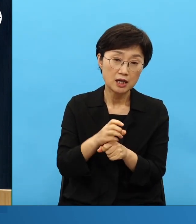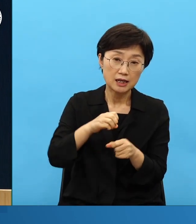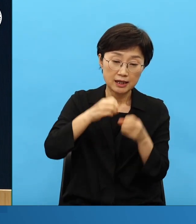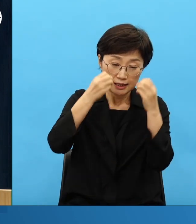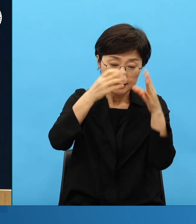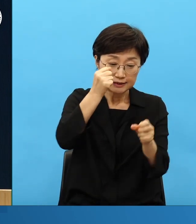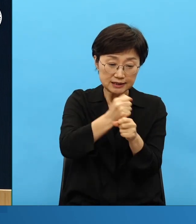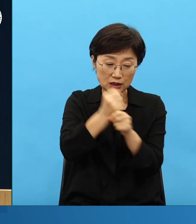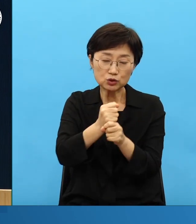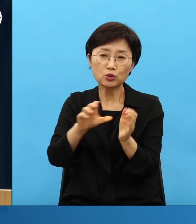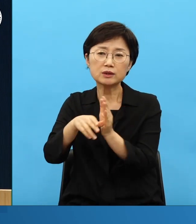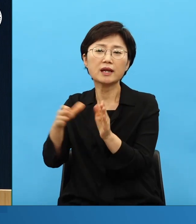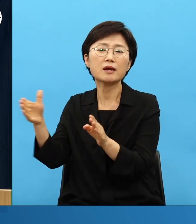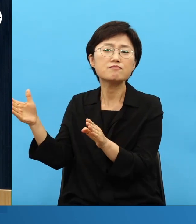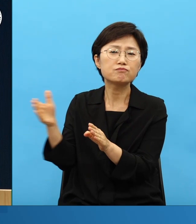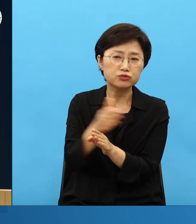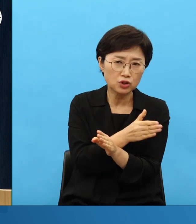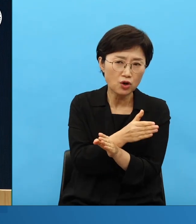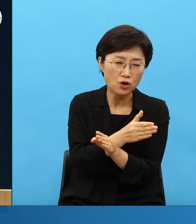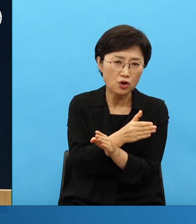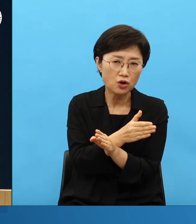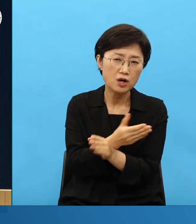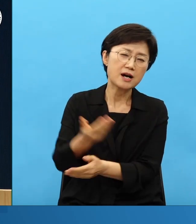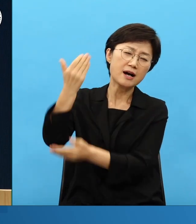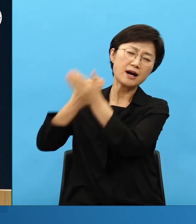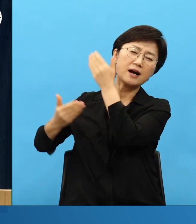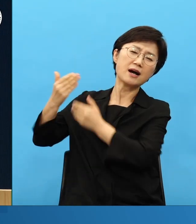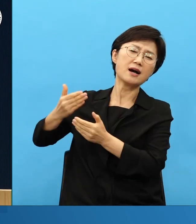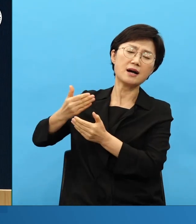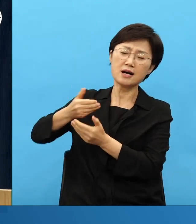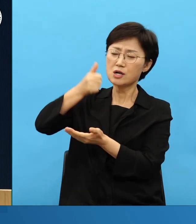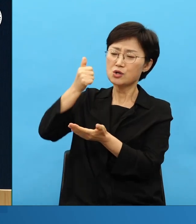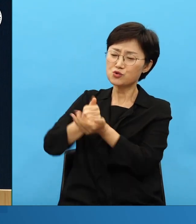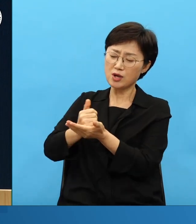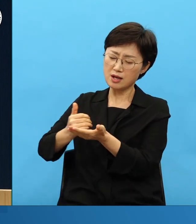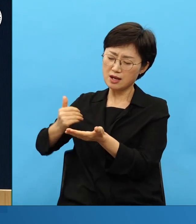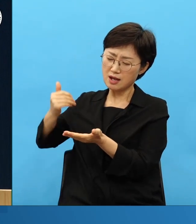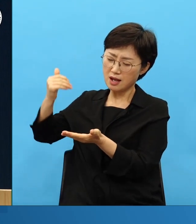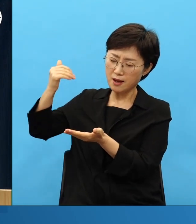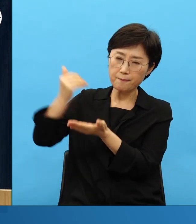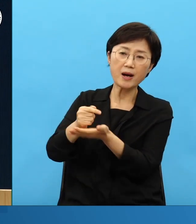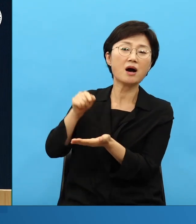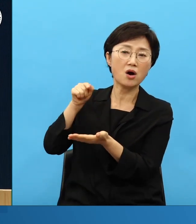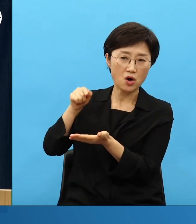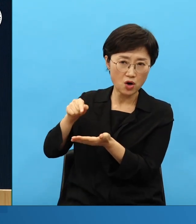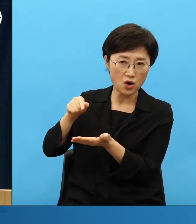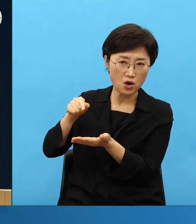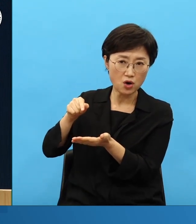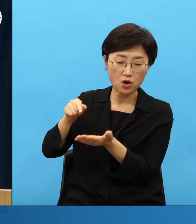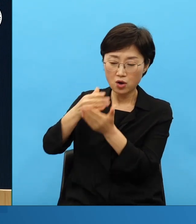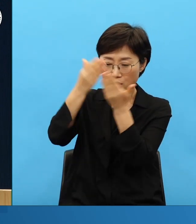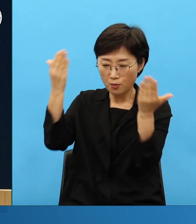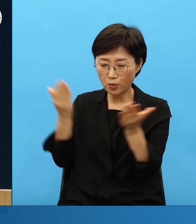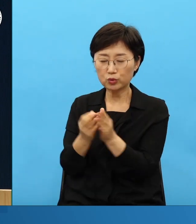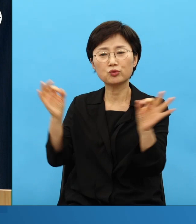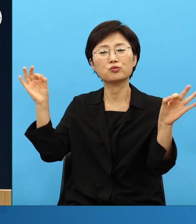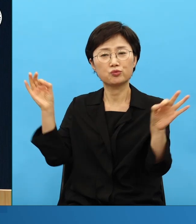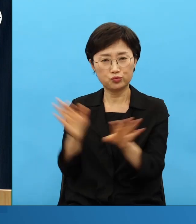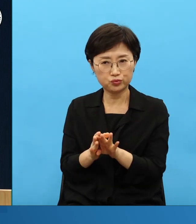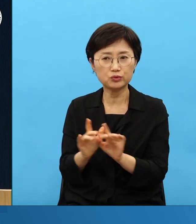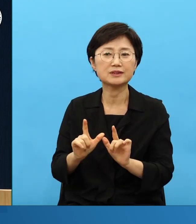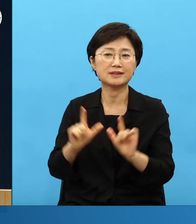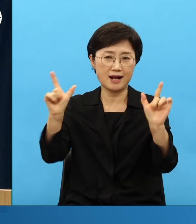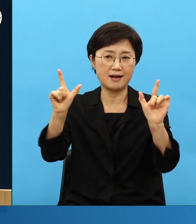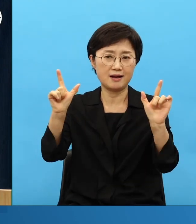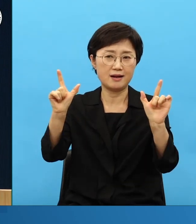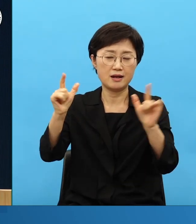원죄와 과거의 모든 저주를 멸해버린 거예요. 이제. Already before long ages past, all of your ancestral sins, all of the sins of our 믿으셔야